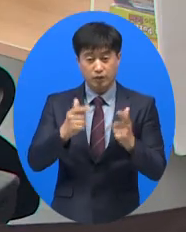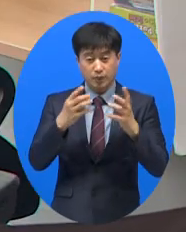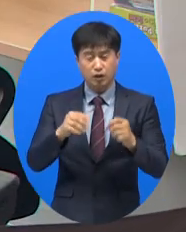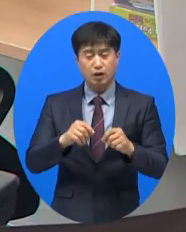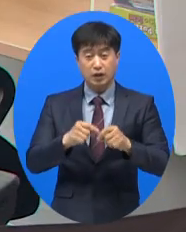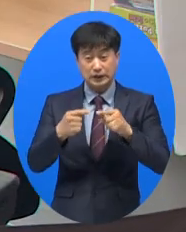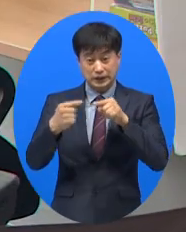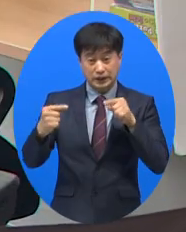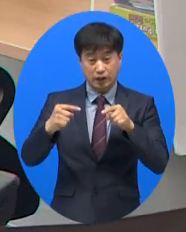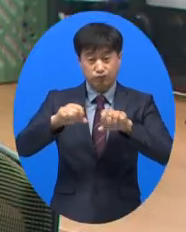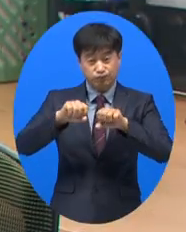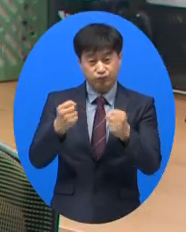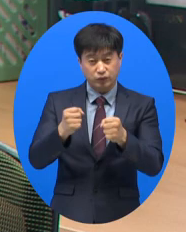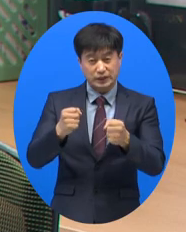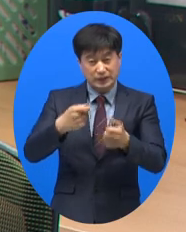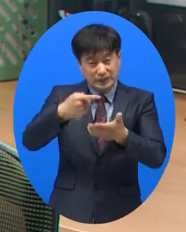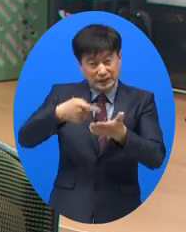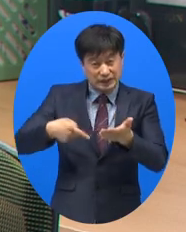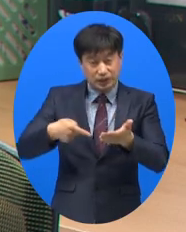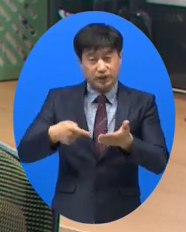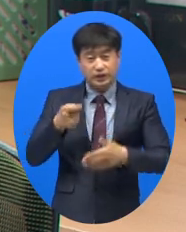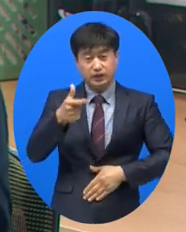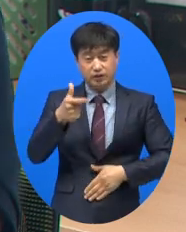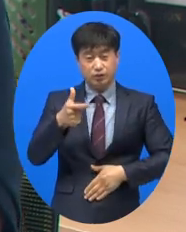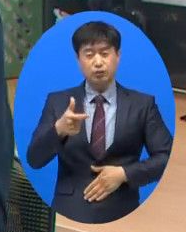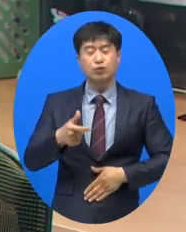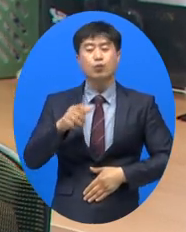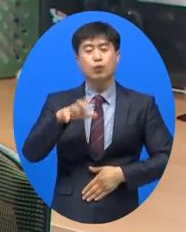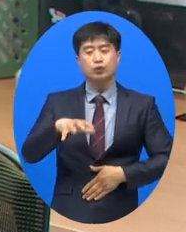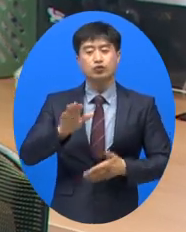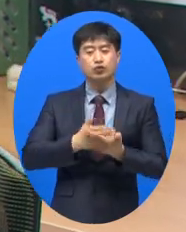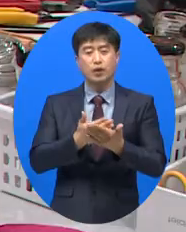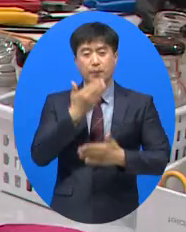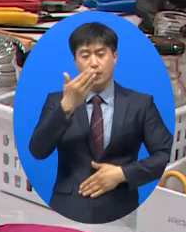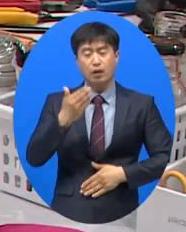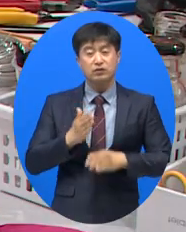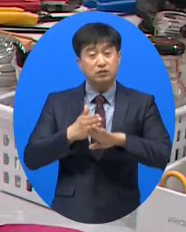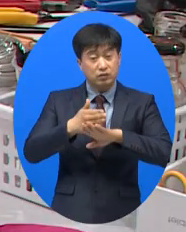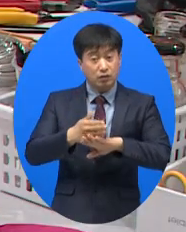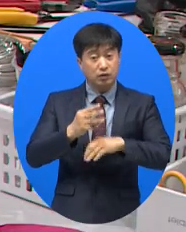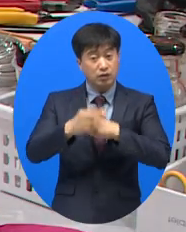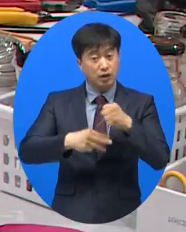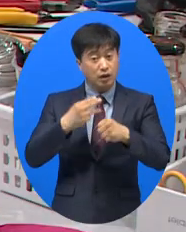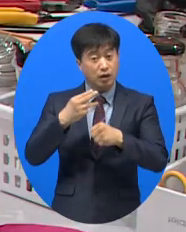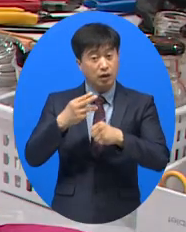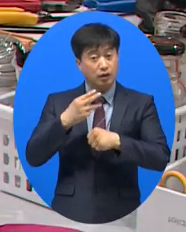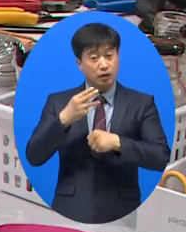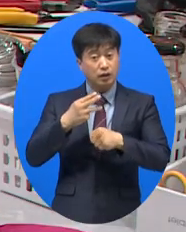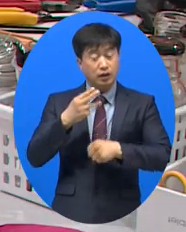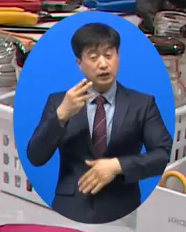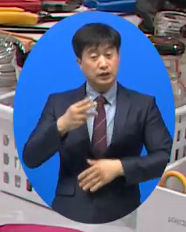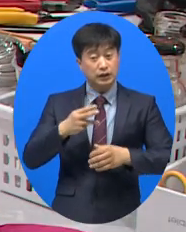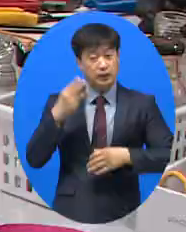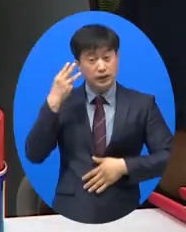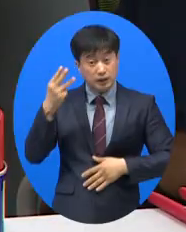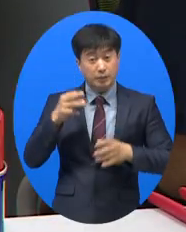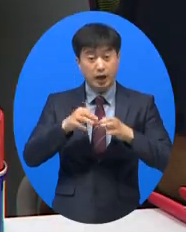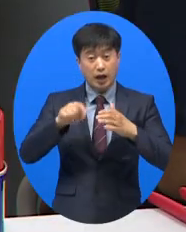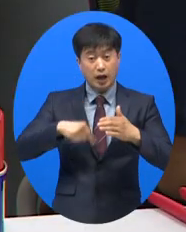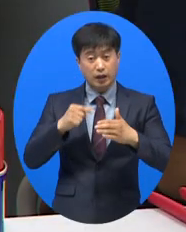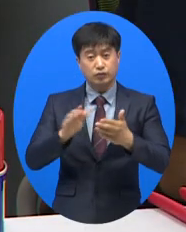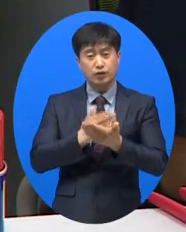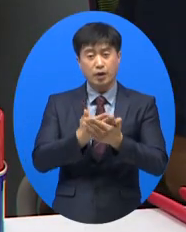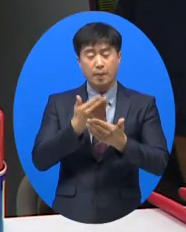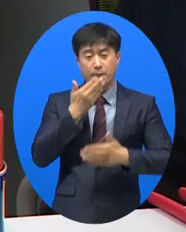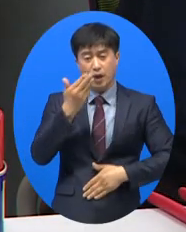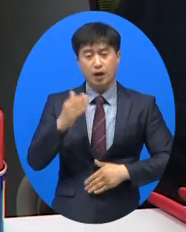살이 부러지고 나치 써지는 경우 등 작은 고장은 현장에서 수리가 되고 늦어도 3일 안에 고쳐집니다 다양한 재질로 이루어진 우산은